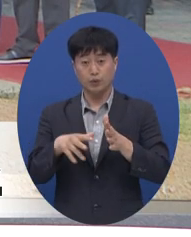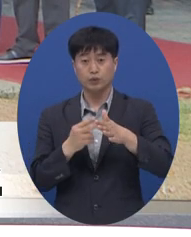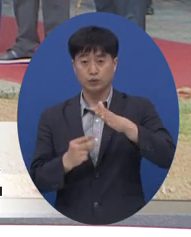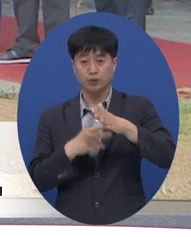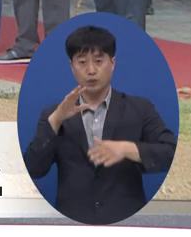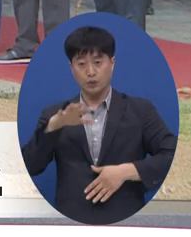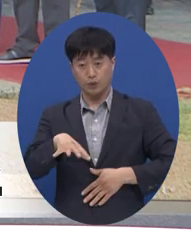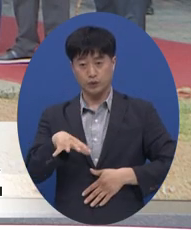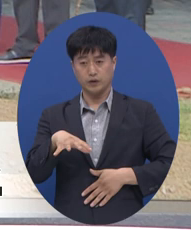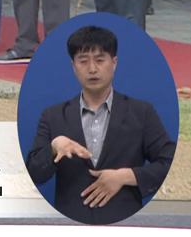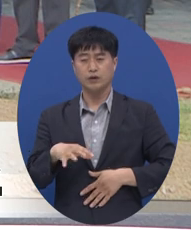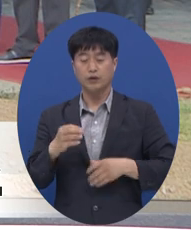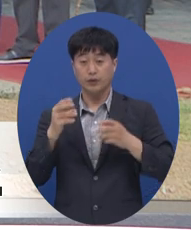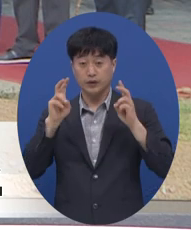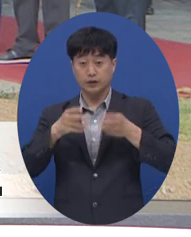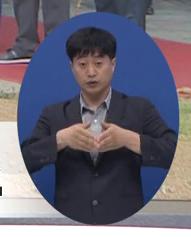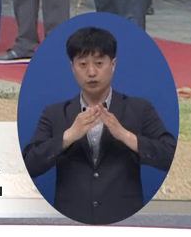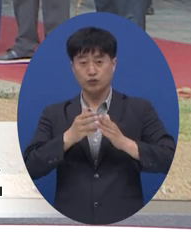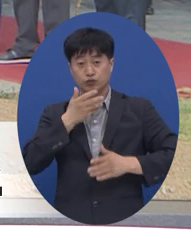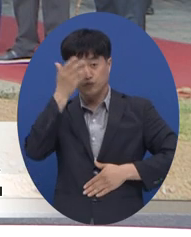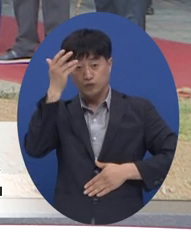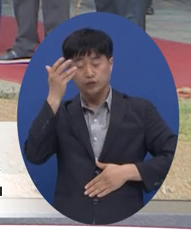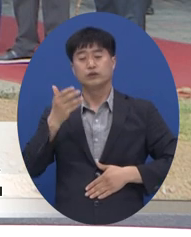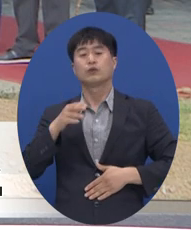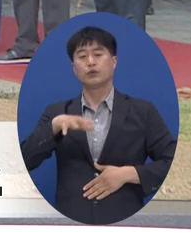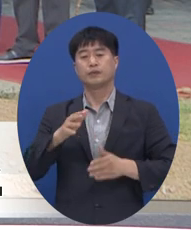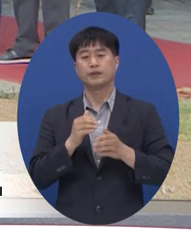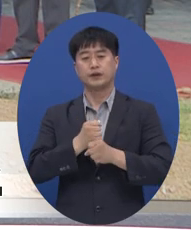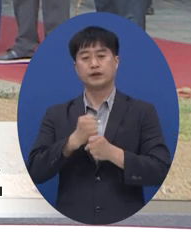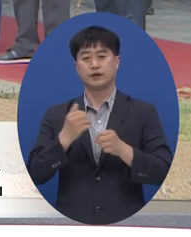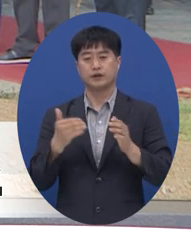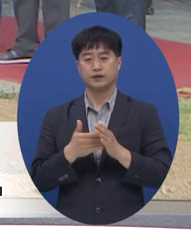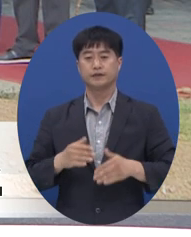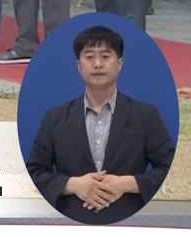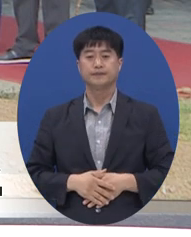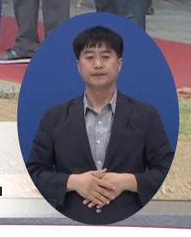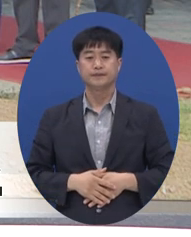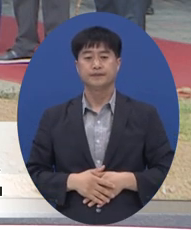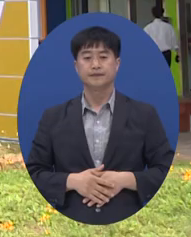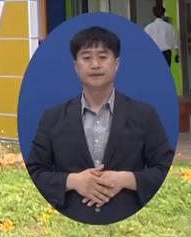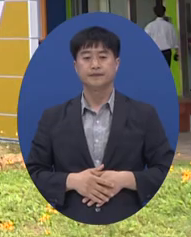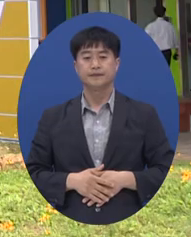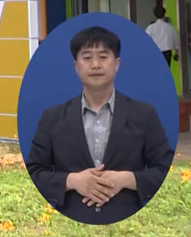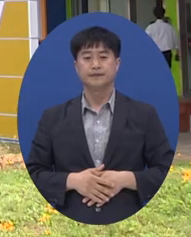실험할 수 있는 공간을 만들었습니다. 경기 북부 김태희 기자가 다녀왔습니다.